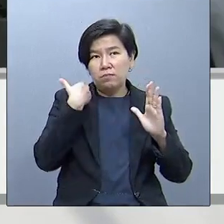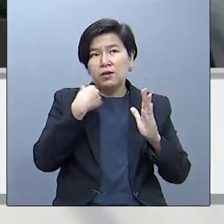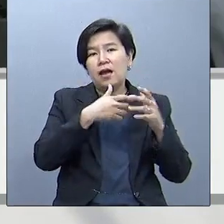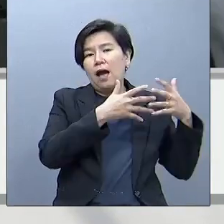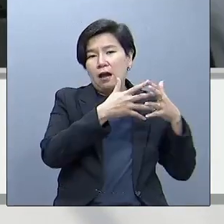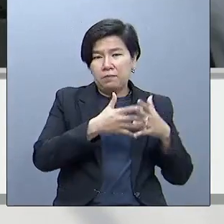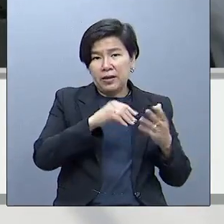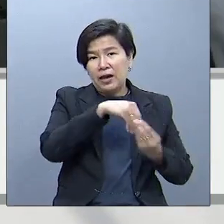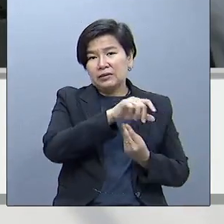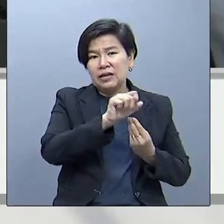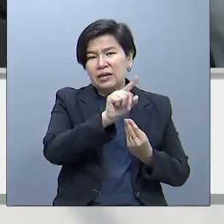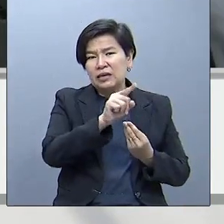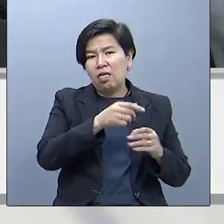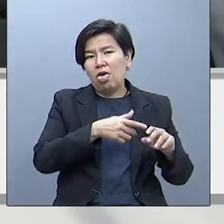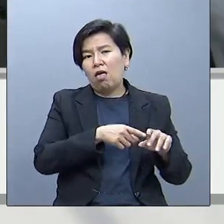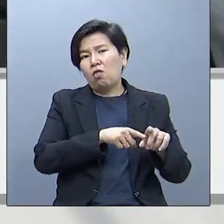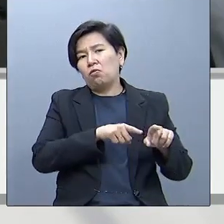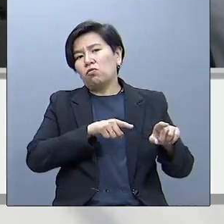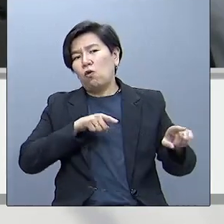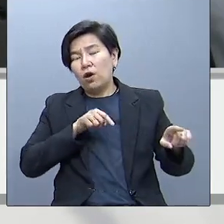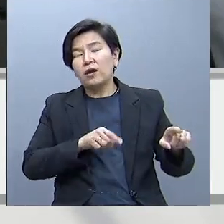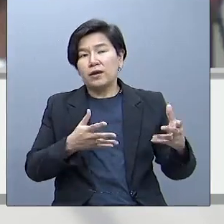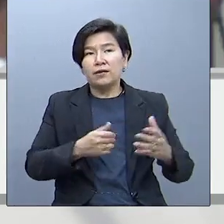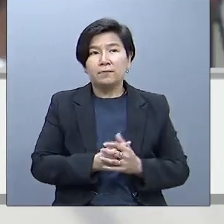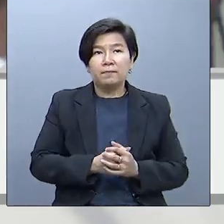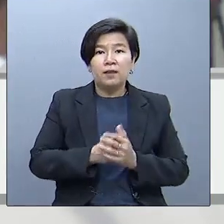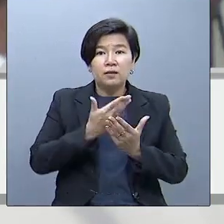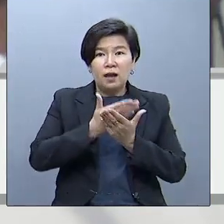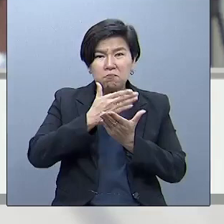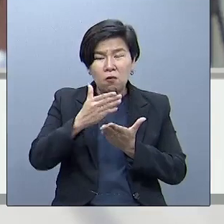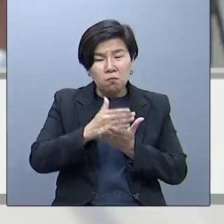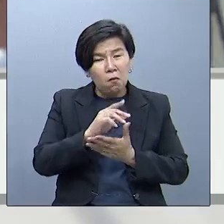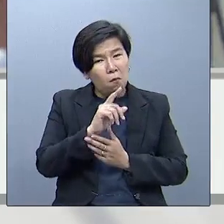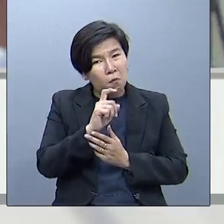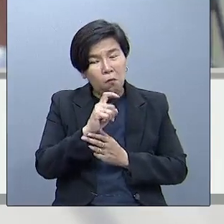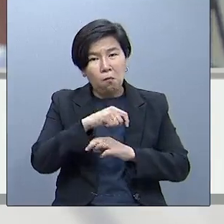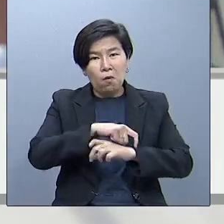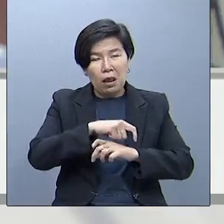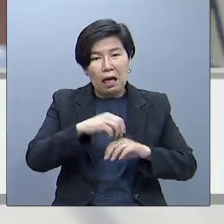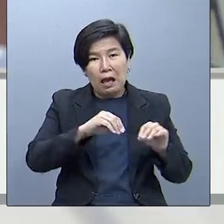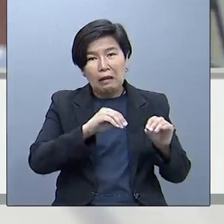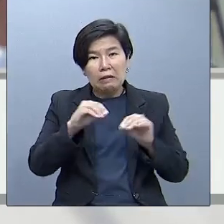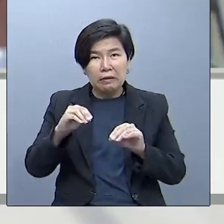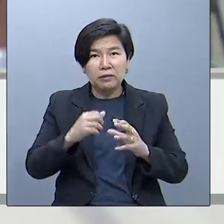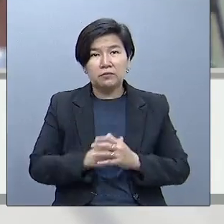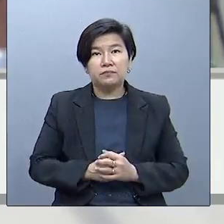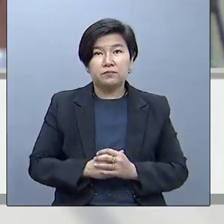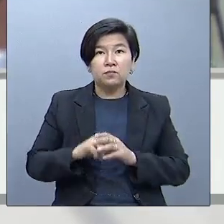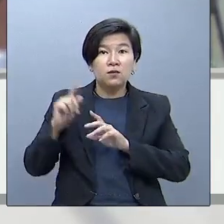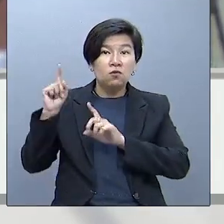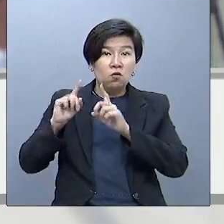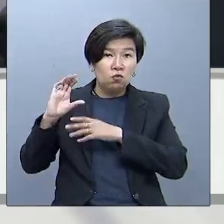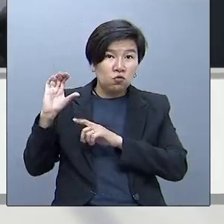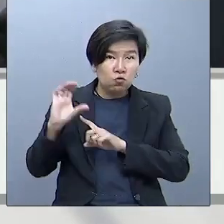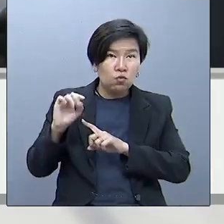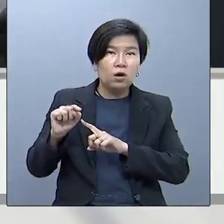องสหรฐที่ถดถอยเรื่องความกงเวลเบดานี่การผดนดชำระนี่กระทั่งนักลงทุนรายให่ของโลกอย่ Warren Buffett เอง